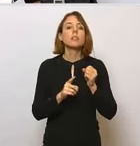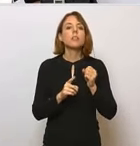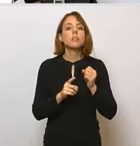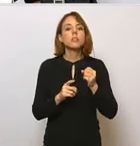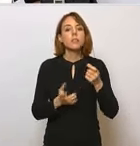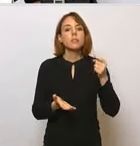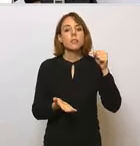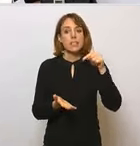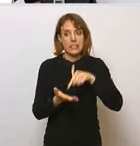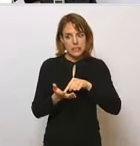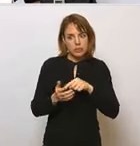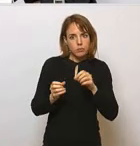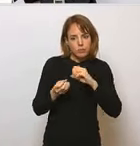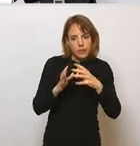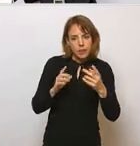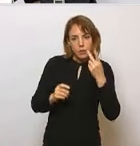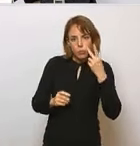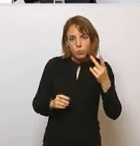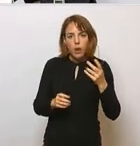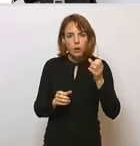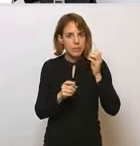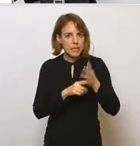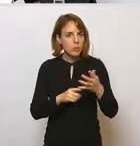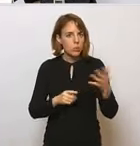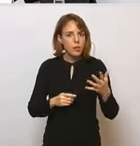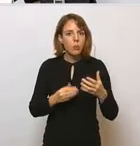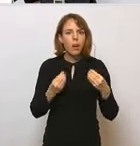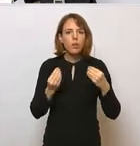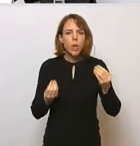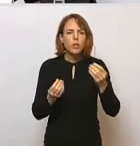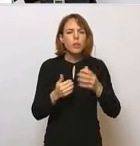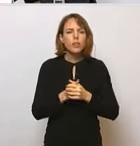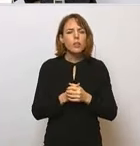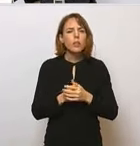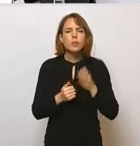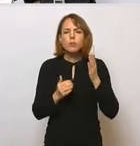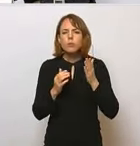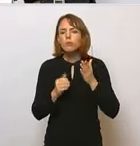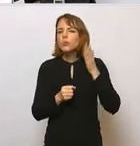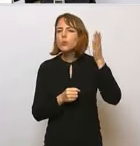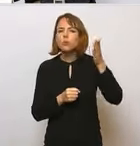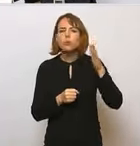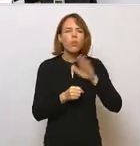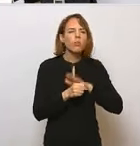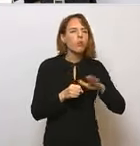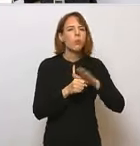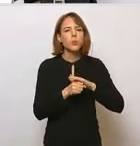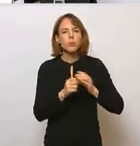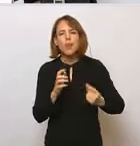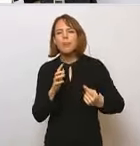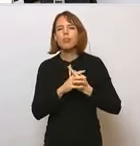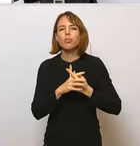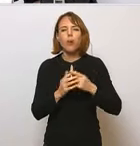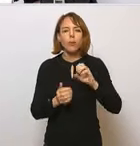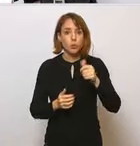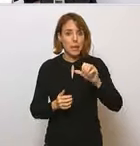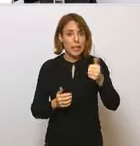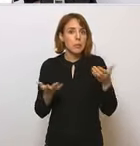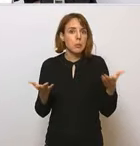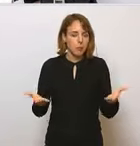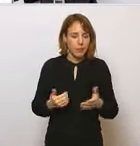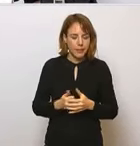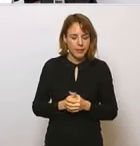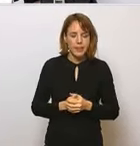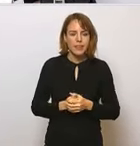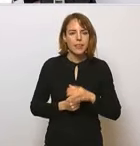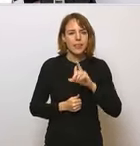Digital est décrite comme étant de permettre l'émergence de futurs champions européens du numérique. Alors, ce que j'aurais envie de vous demander, c'est en quoi est-ce que le DMA et